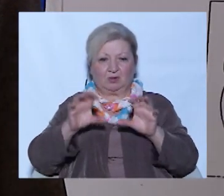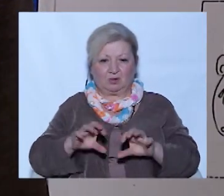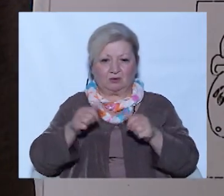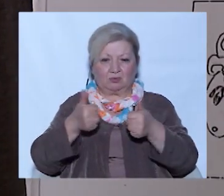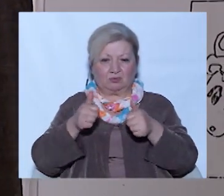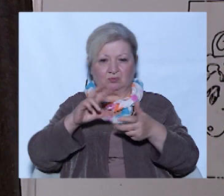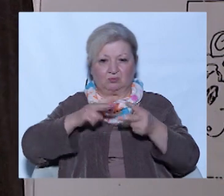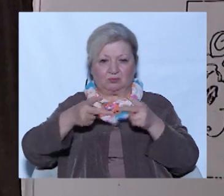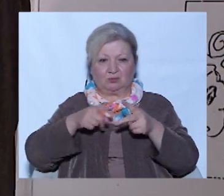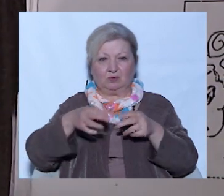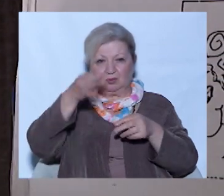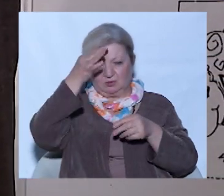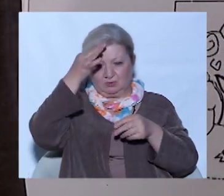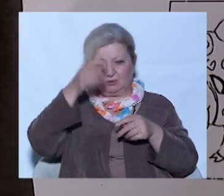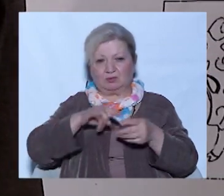ჯერ ერთი გავიხსენოთ, რომ